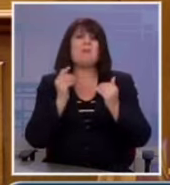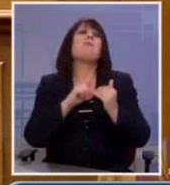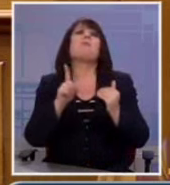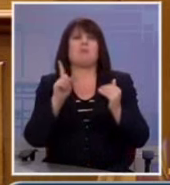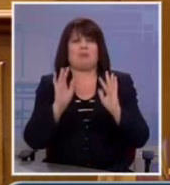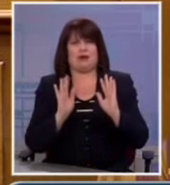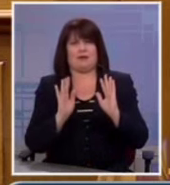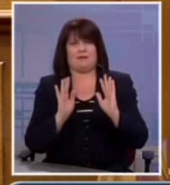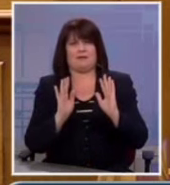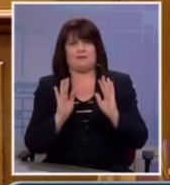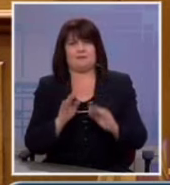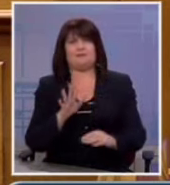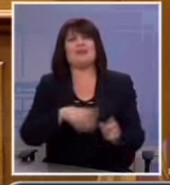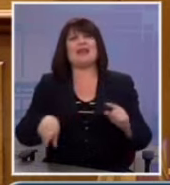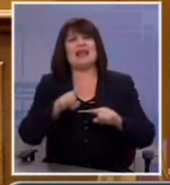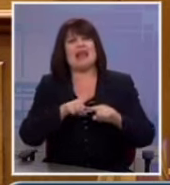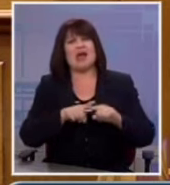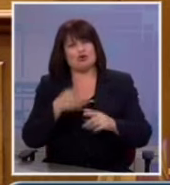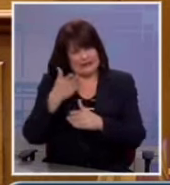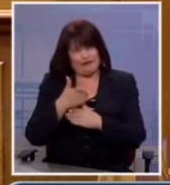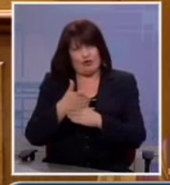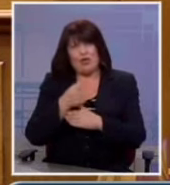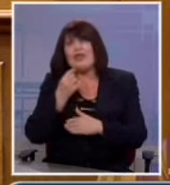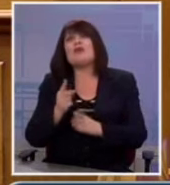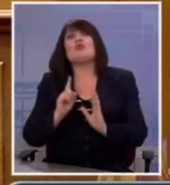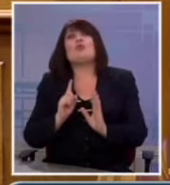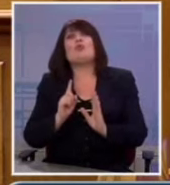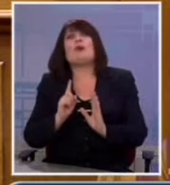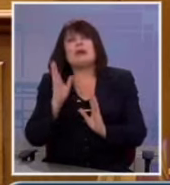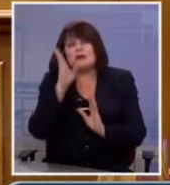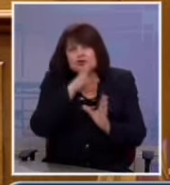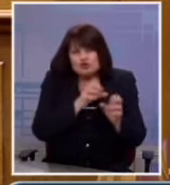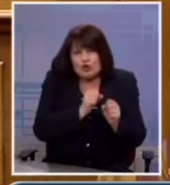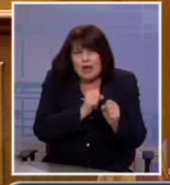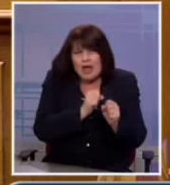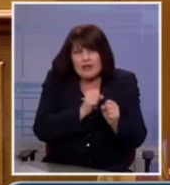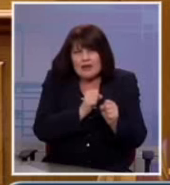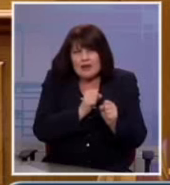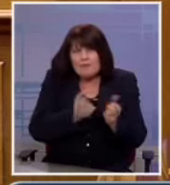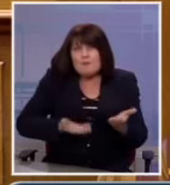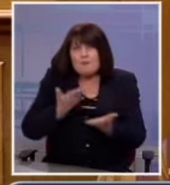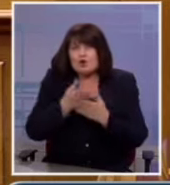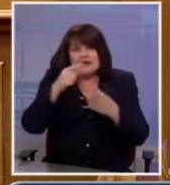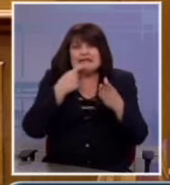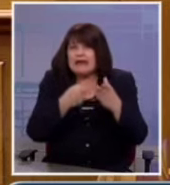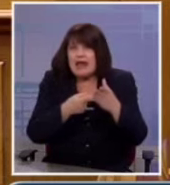μείνει από τον ελληνικό λαό κρυφό ή στη σκιά το περιεχόμενο αυτής της πρότασης.